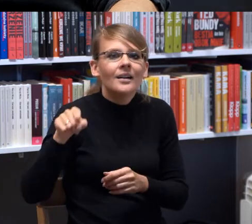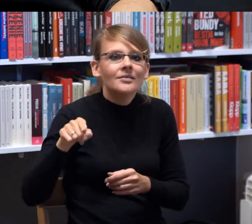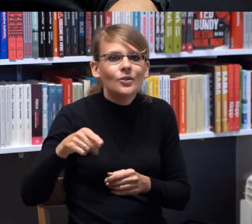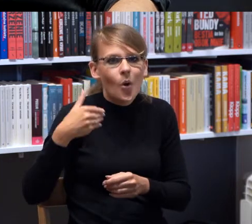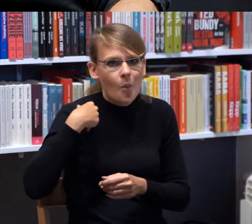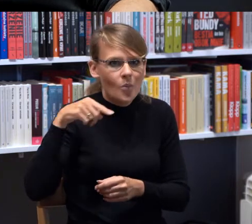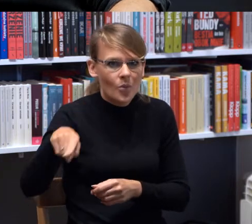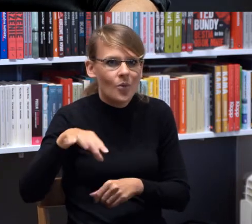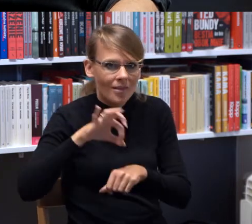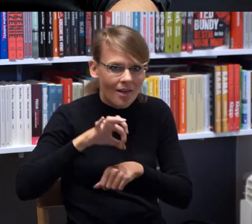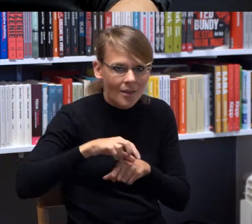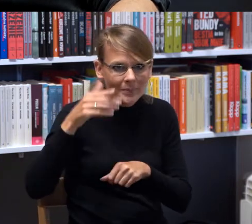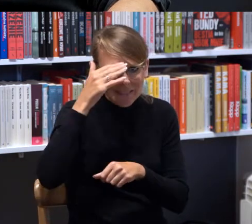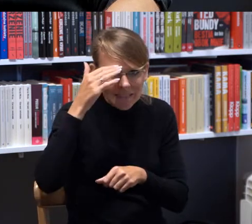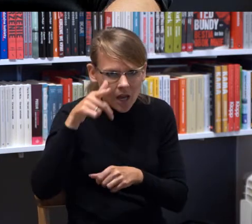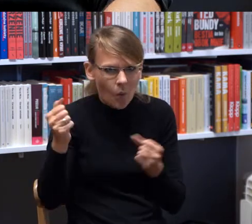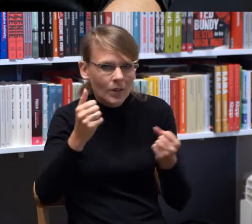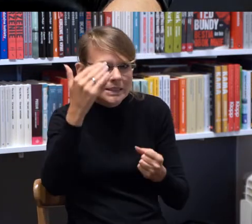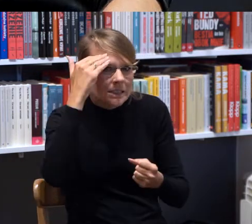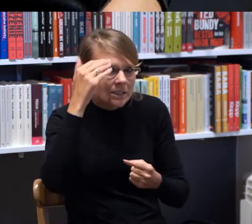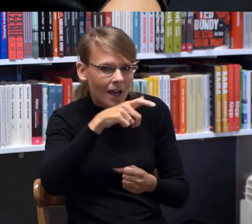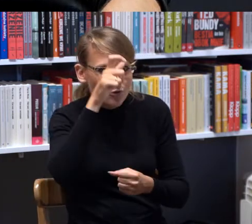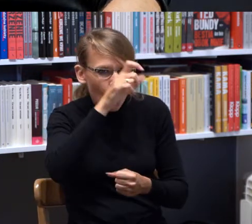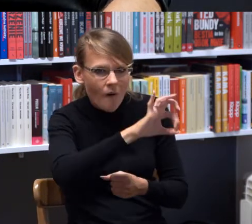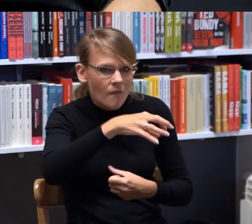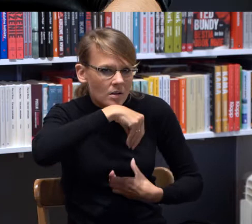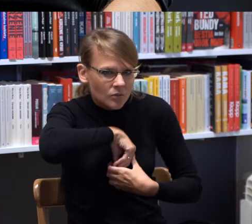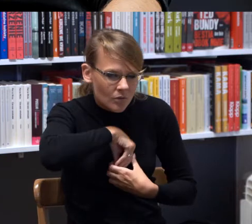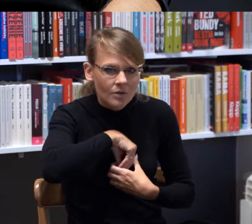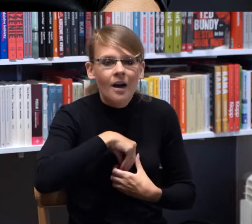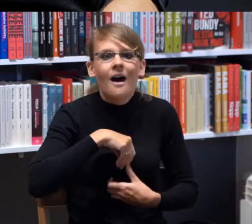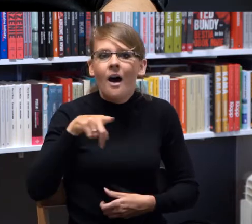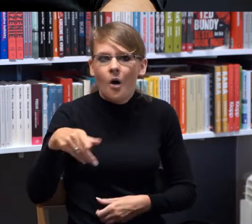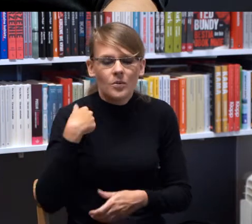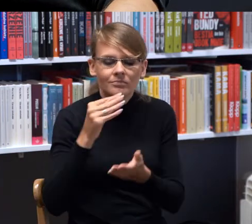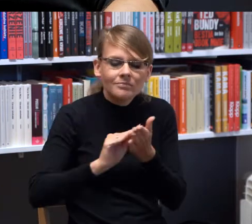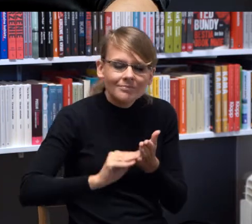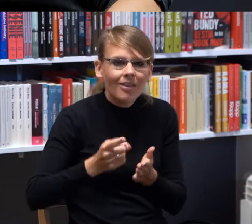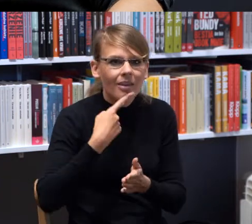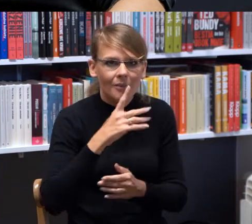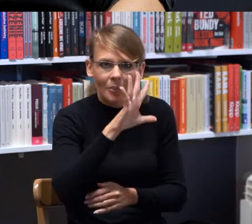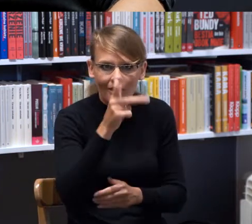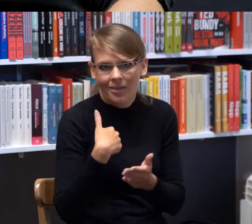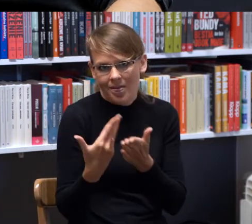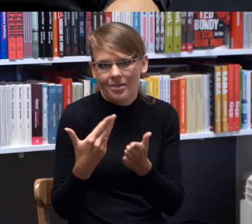To był psychiatra, wybitny znawca dusz ludzkich, który też pisał pięknym językiem. Ja też dlatego po